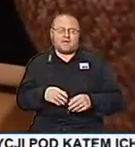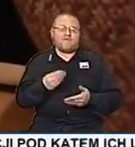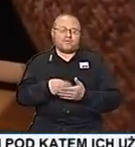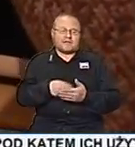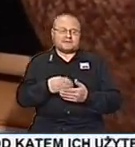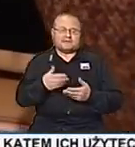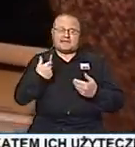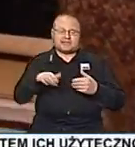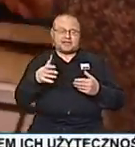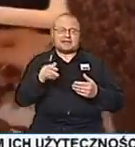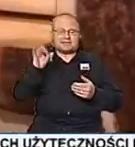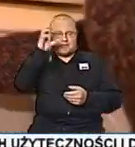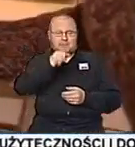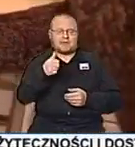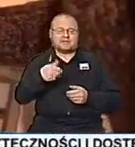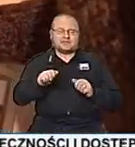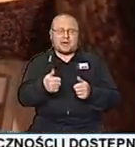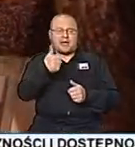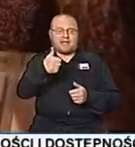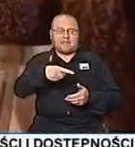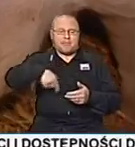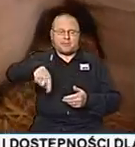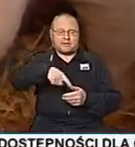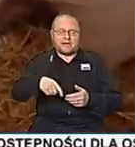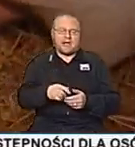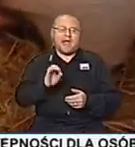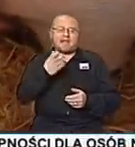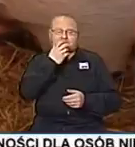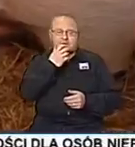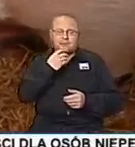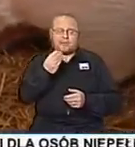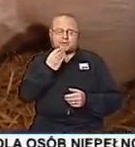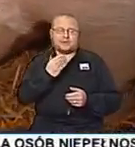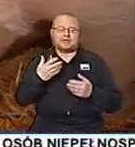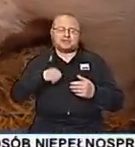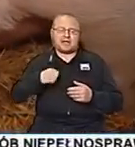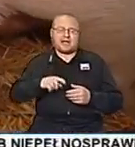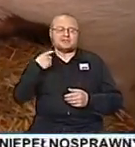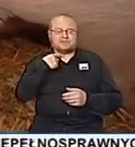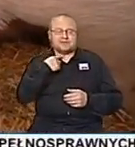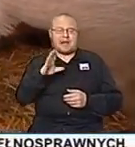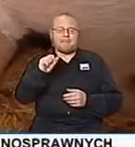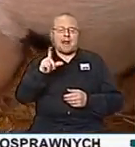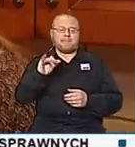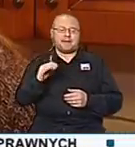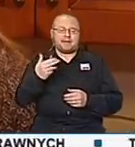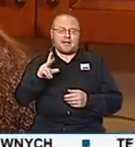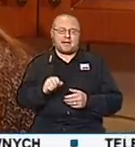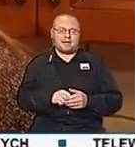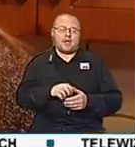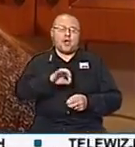i Zapomniane działa jedynie jedna płytka podwójnej kuchenki elektrycznej, a na ciepły posiłek czeka również świnka Balbinka.